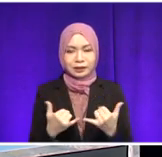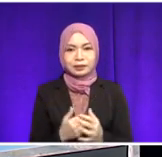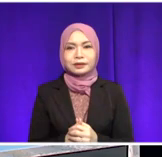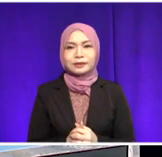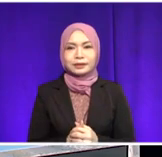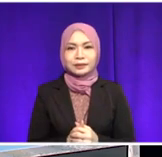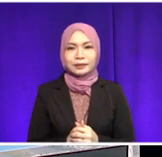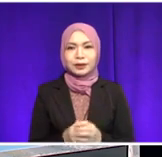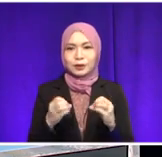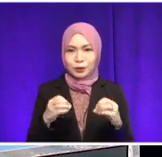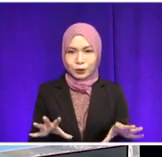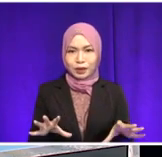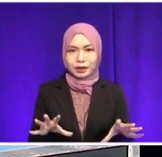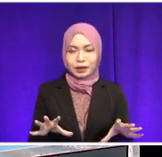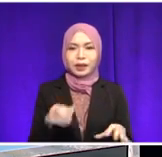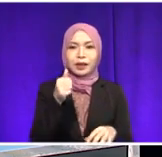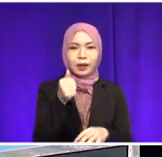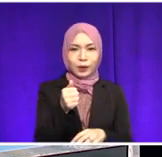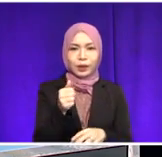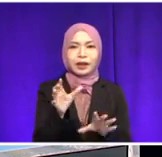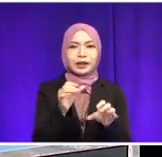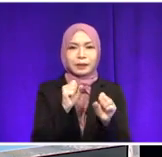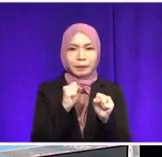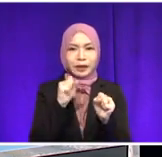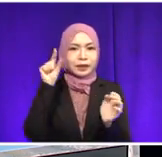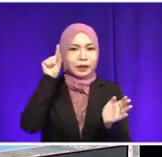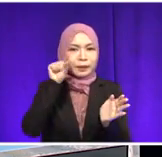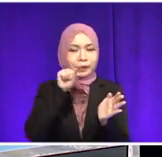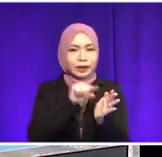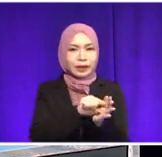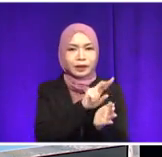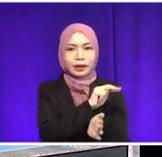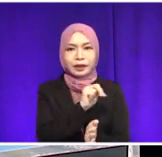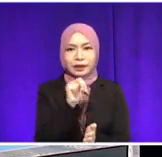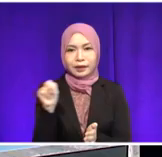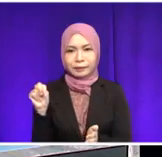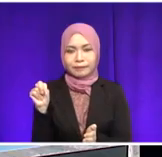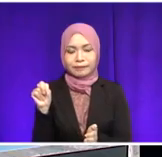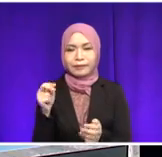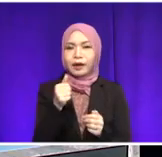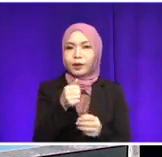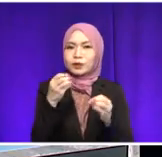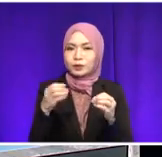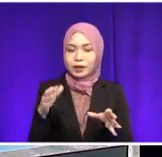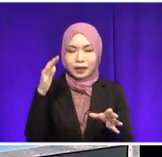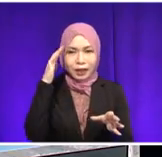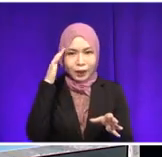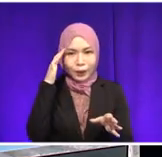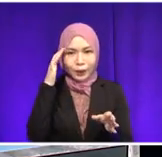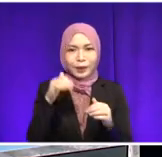sudah tak Ivan mendapat gambaran macam mana produk Ivan itu nanti akan dibuat kalau tadi informasi